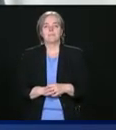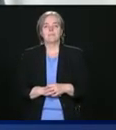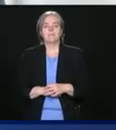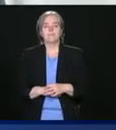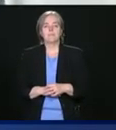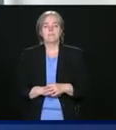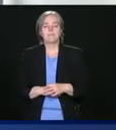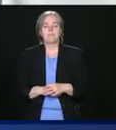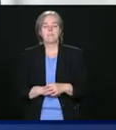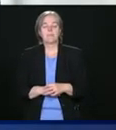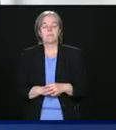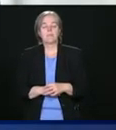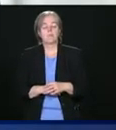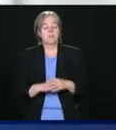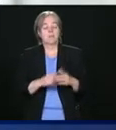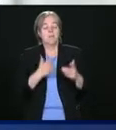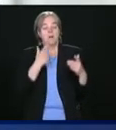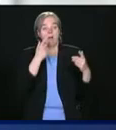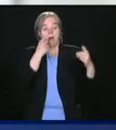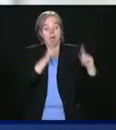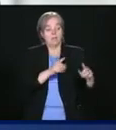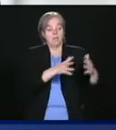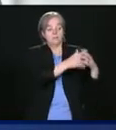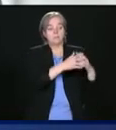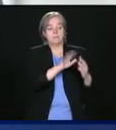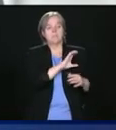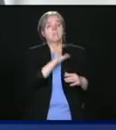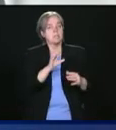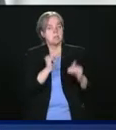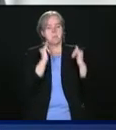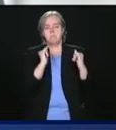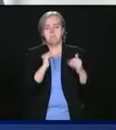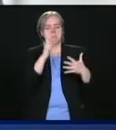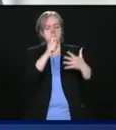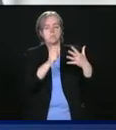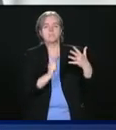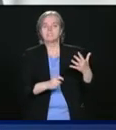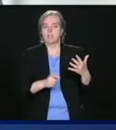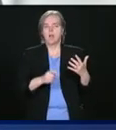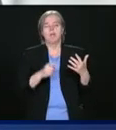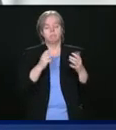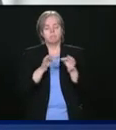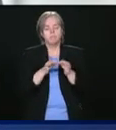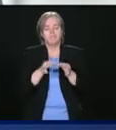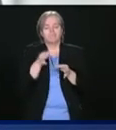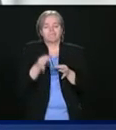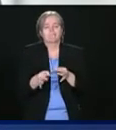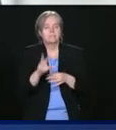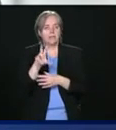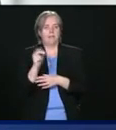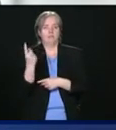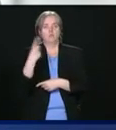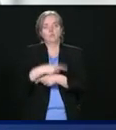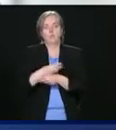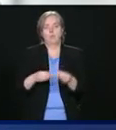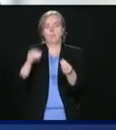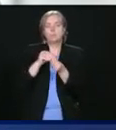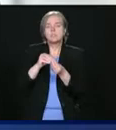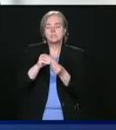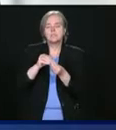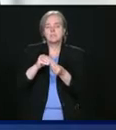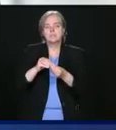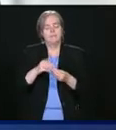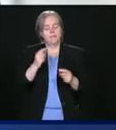L'accord avec les États-Unis comprend les mêmes termes. Il s'agit d'une prolongation de 30 jours. Cela va nous permettre de nous assurer de continuer d'avoir